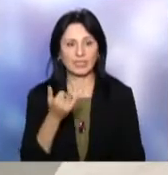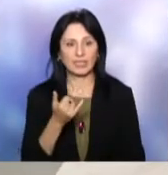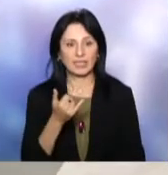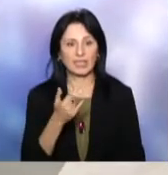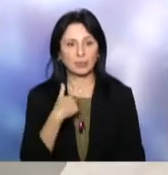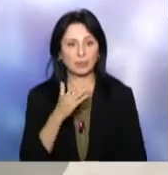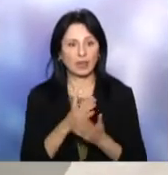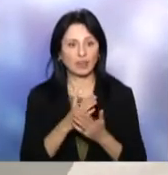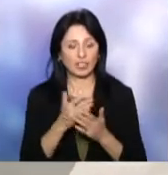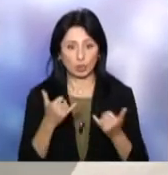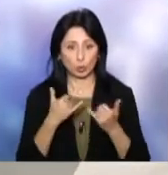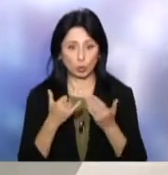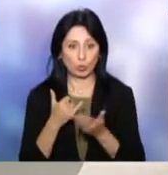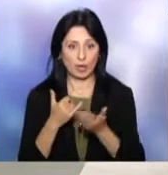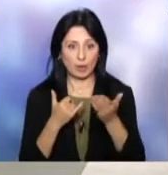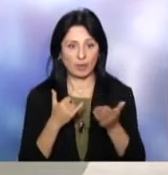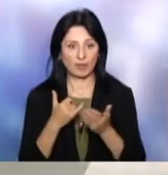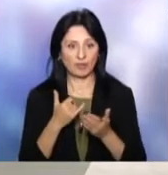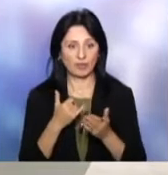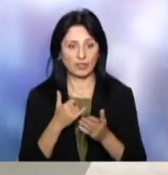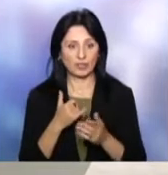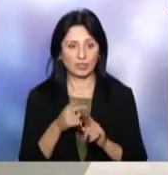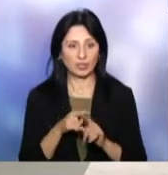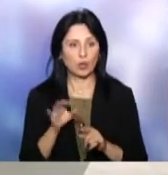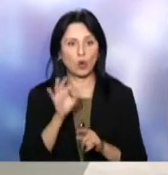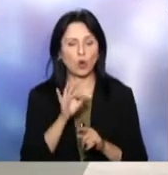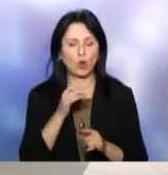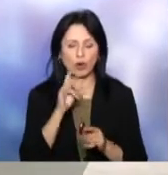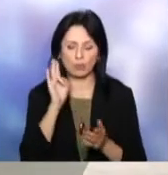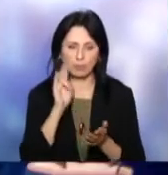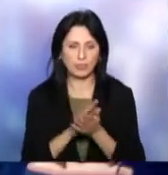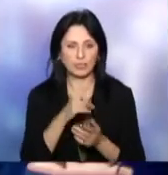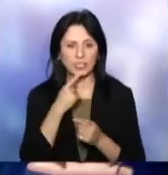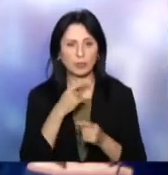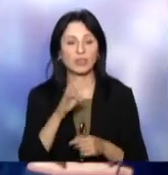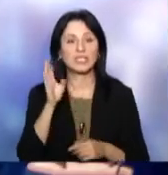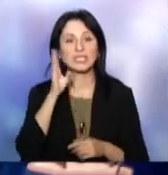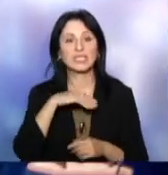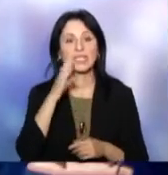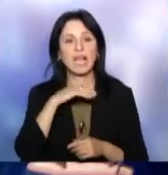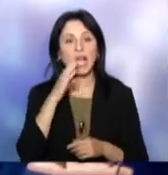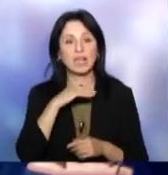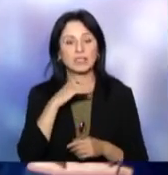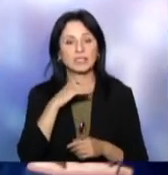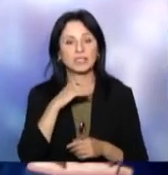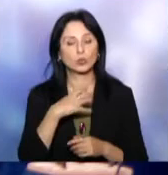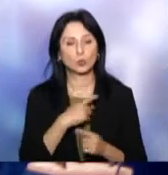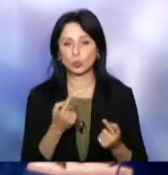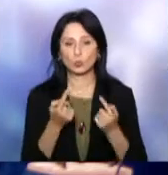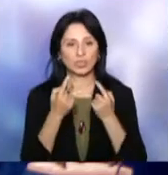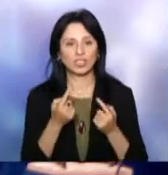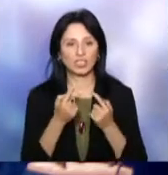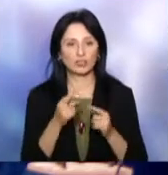სტუდიაში მყავს სტუმრები, რომლებიც გაუთავებლად ამაზე საუბრობენ, რომ წყალს